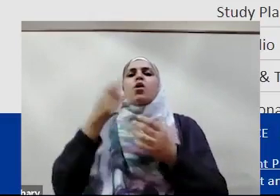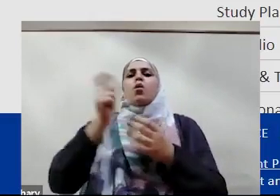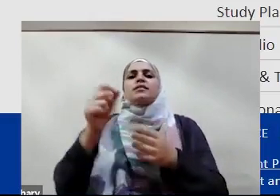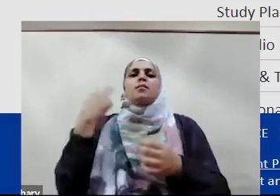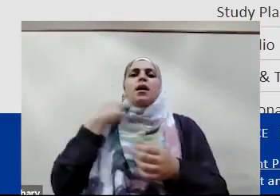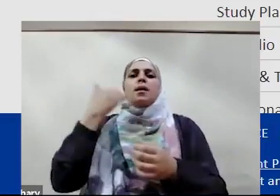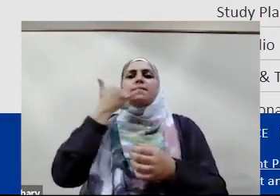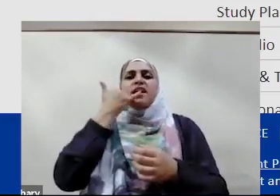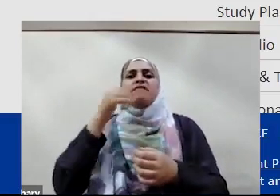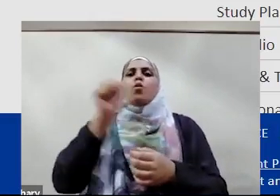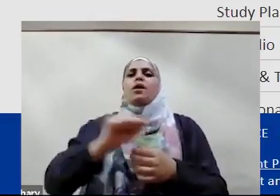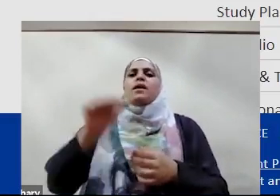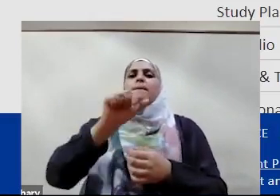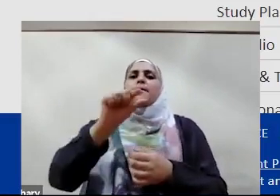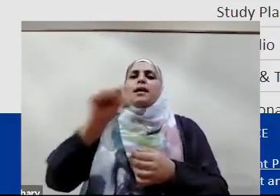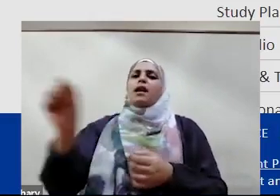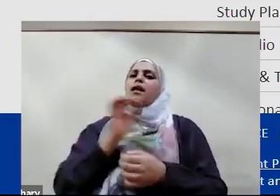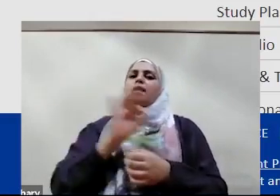بتاعه.